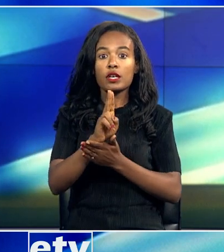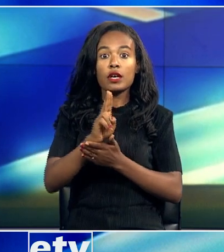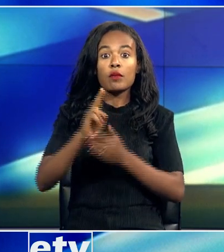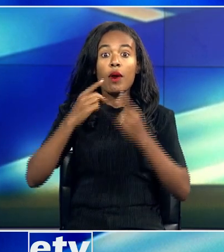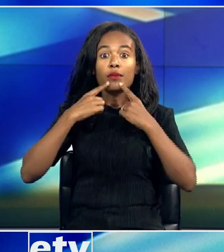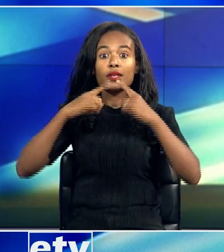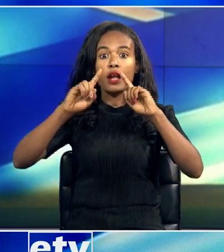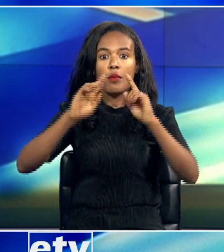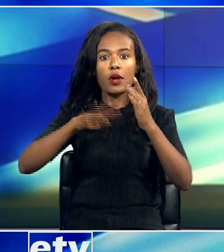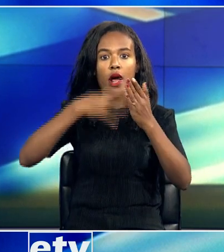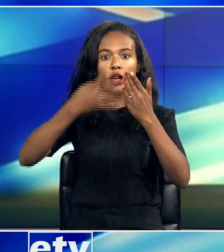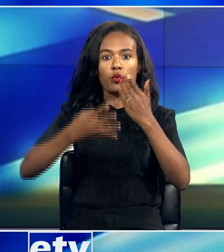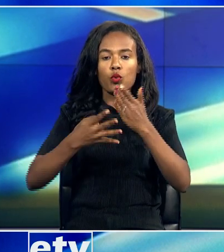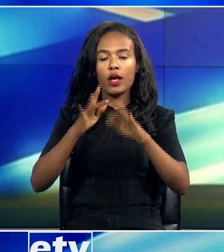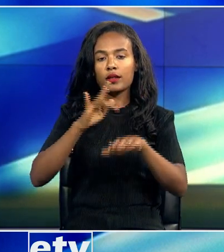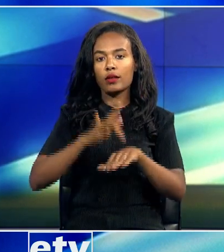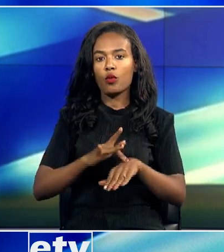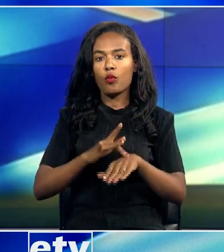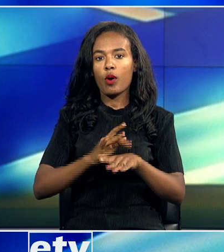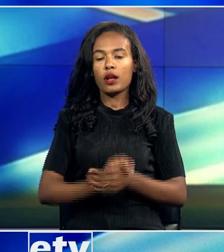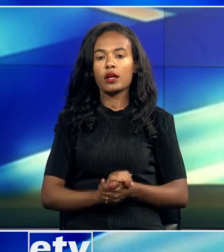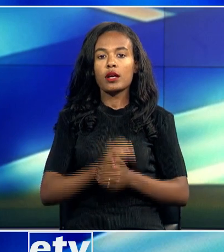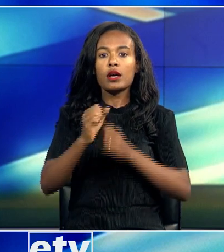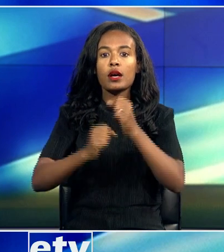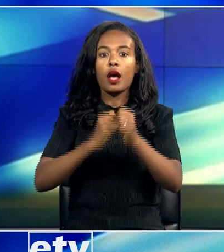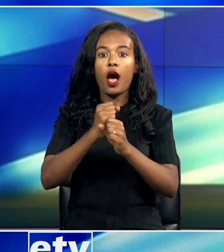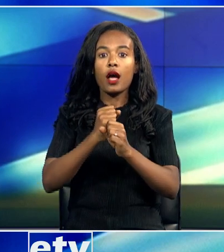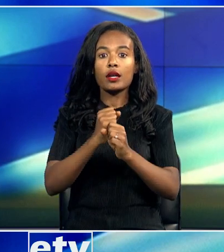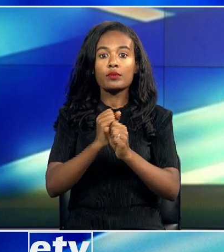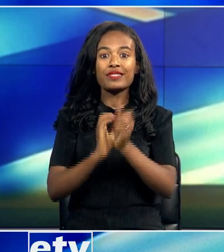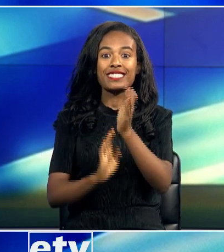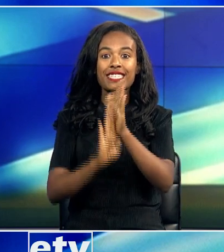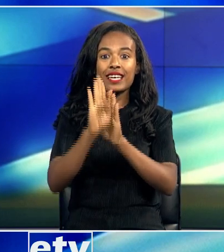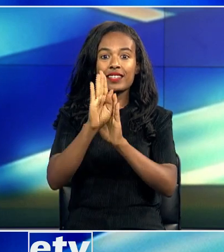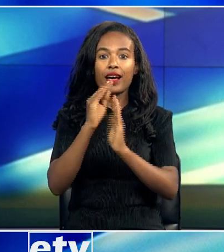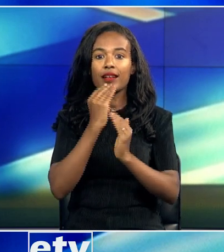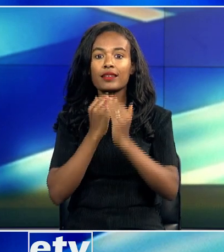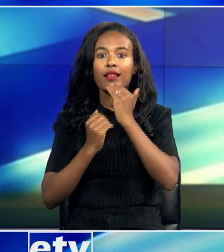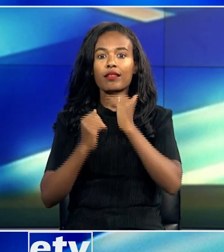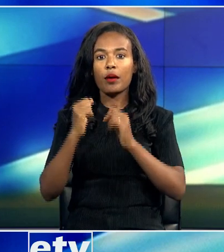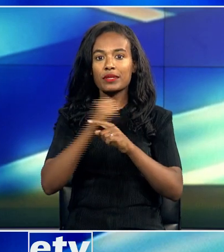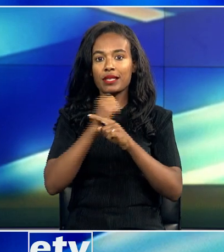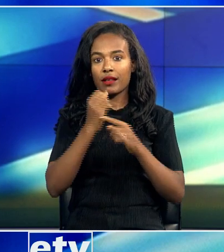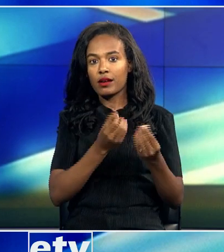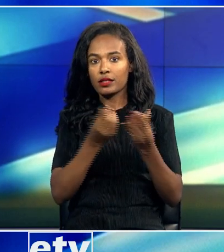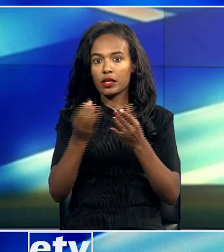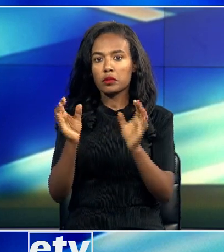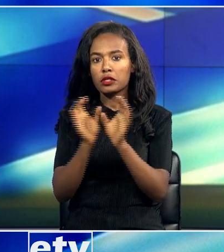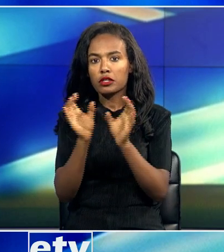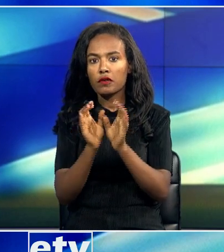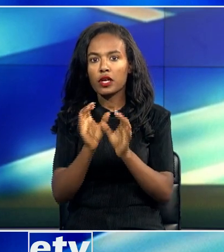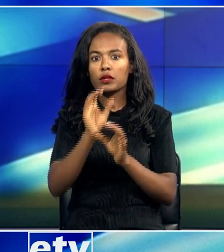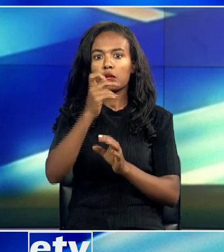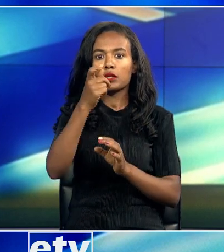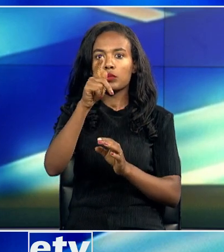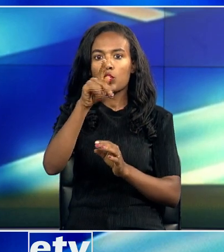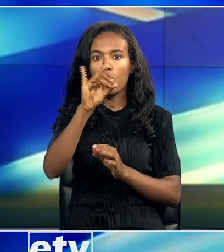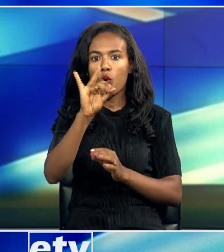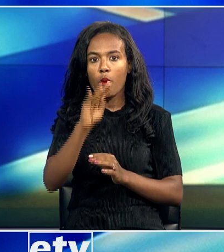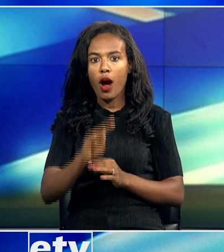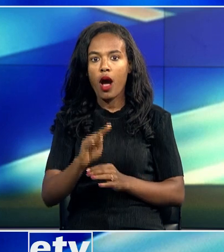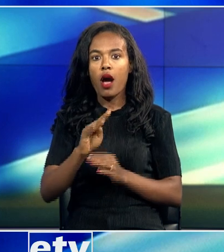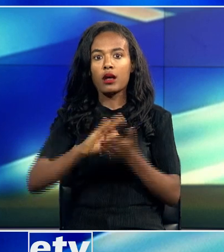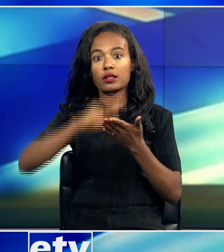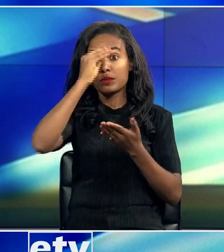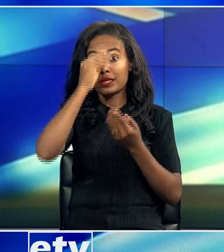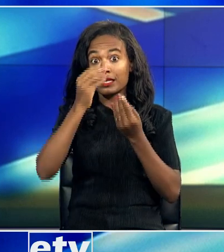ግብሩ ላይ ተጠቁሟል። ከዓለም እድገት ጋር የተጣጣመ ስልጠና እንዲሰጥ በሰርቲፊኬት በዲፕሎማ ሌቭል ስልጠና ሲሰጥ ነበር ትምህርት ሲሰጥ